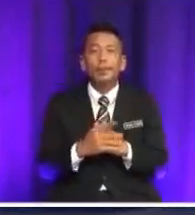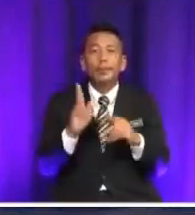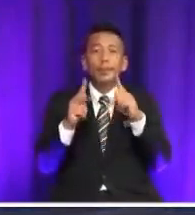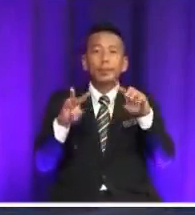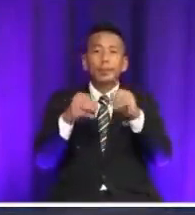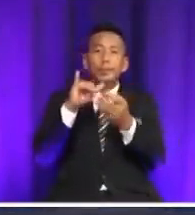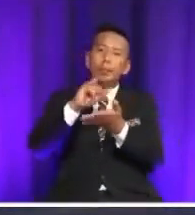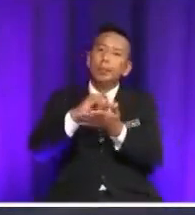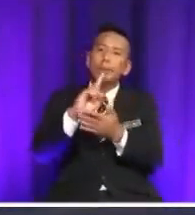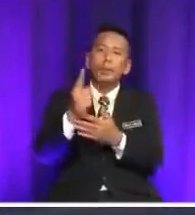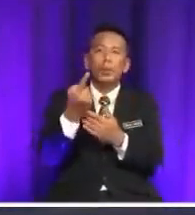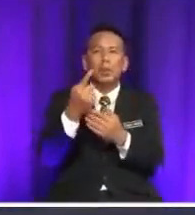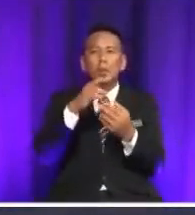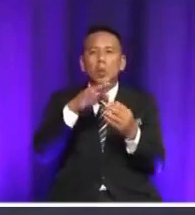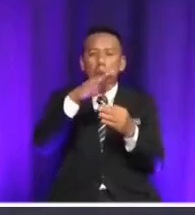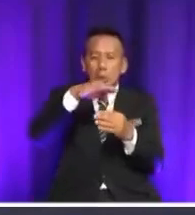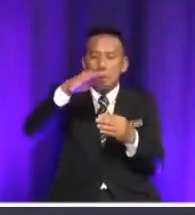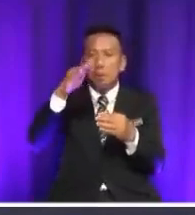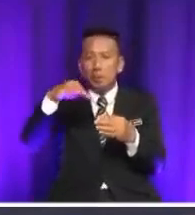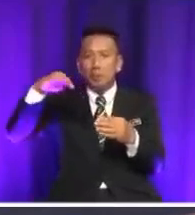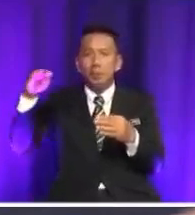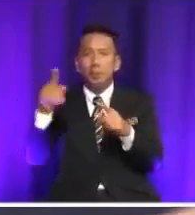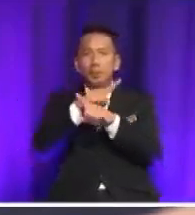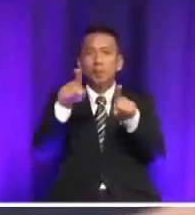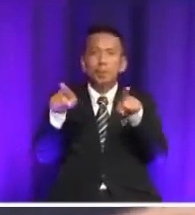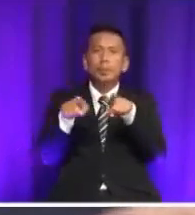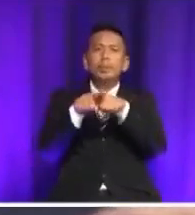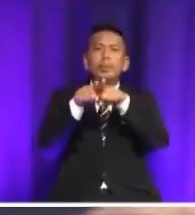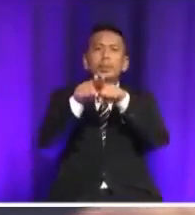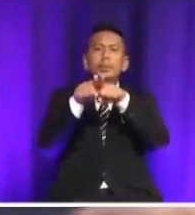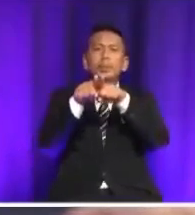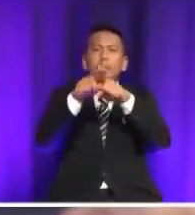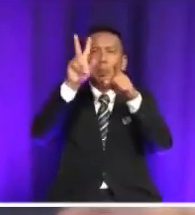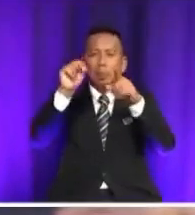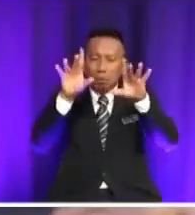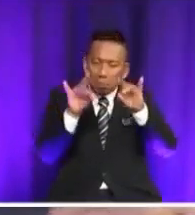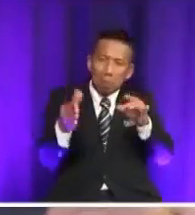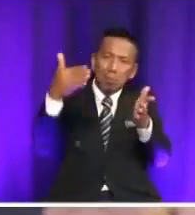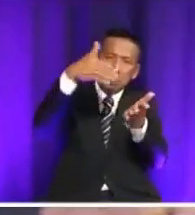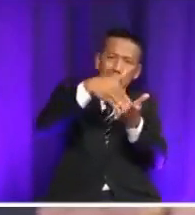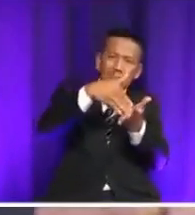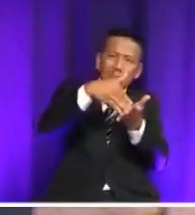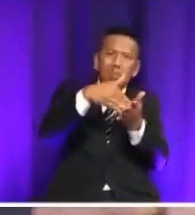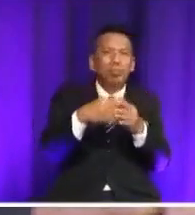mungkin berubah di kawasan yang tak melekat yang tak kenal